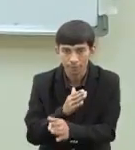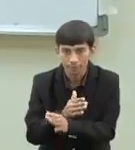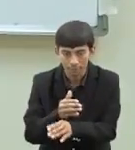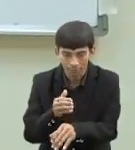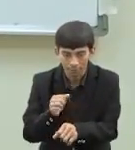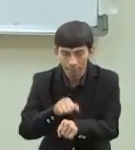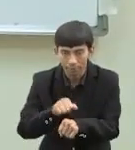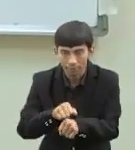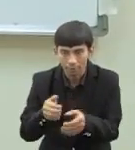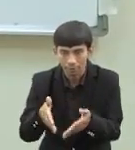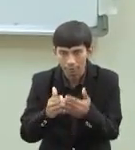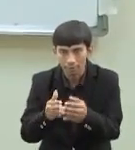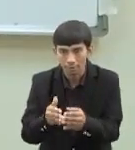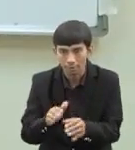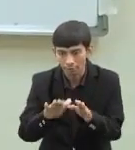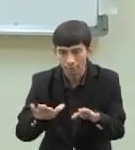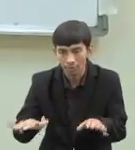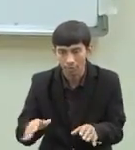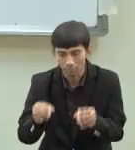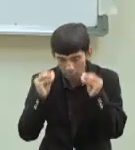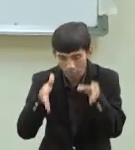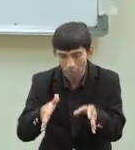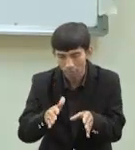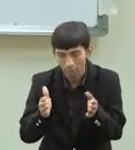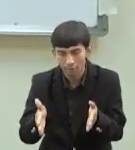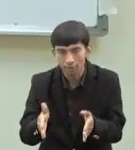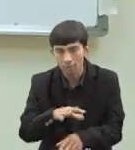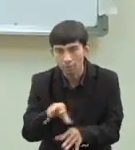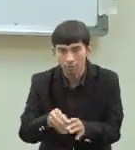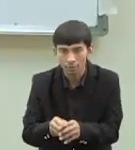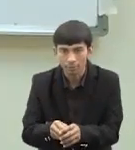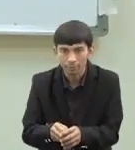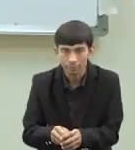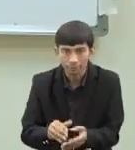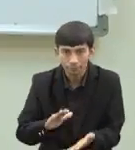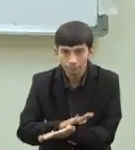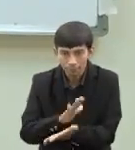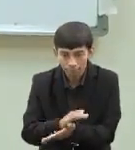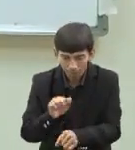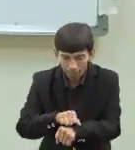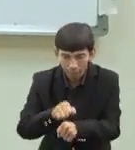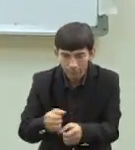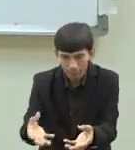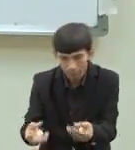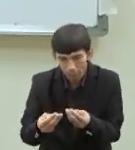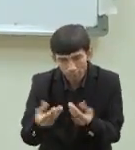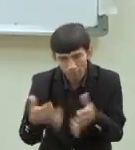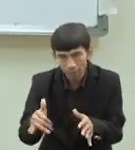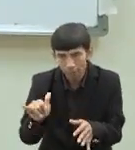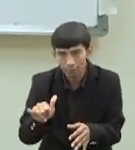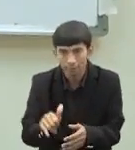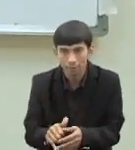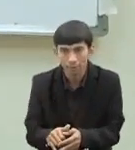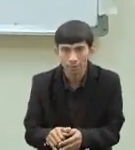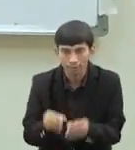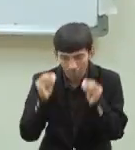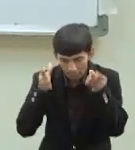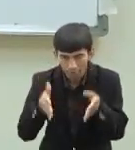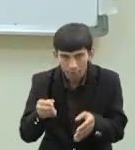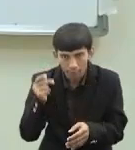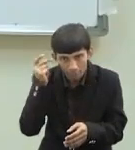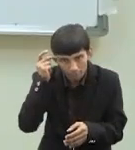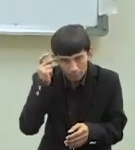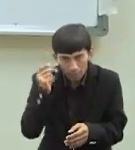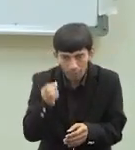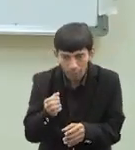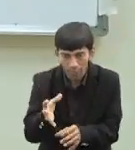cạch cá đai nè cừu lục cừu câu đại thơ nơi sơ la hiền nó chà miên cả đặt cạch cá còn bàn đặt tu hai nơi con nè cừu